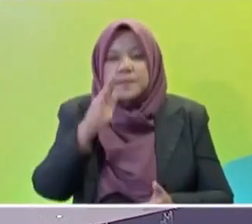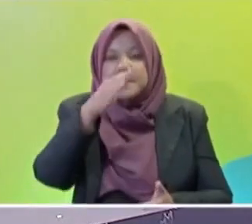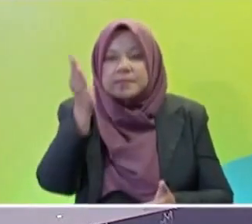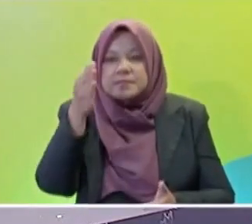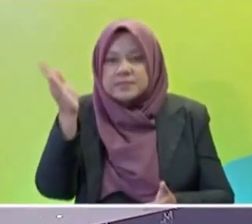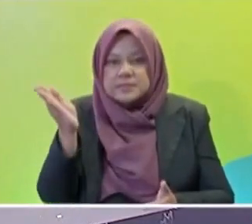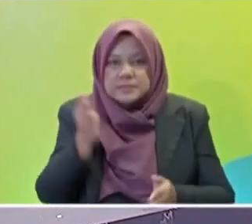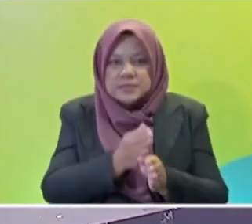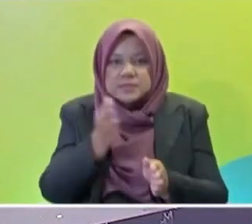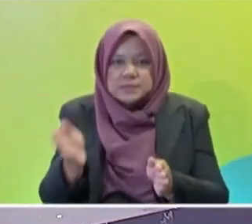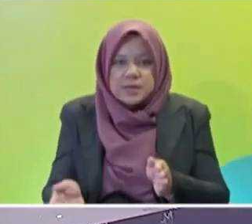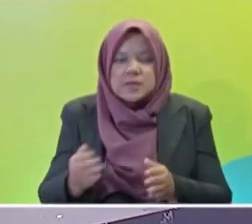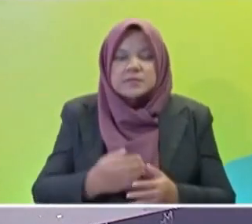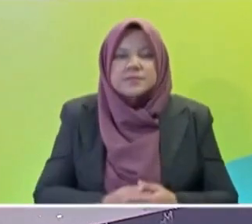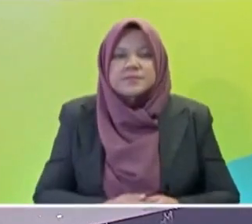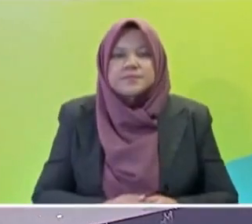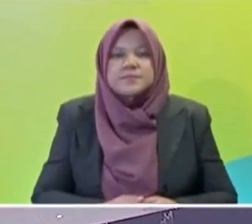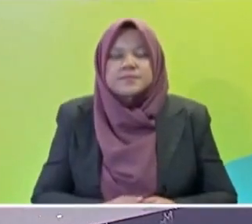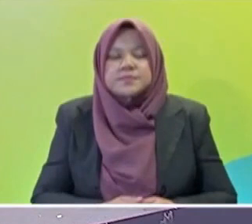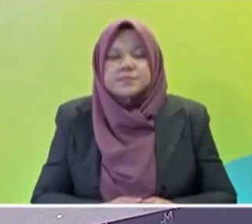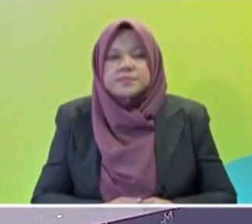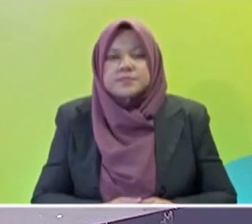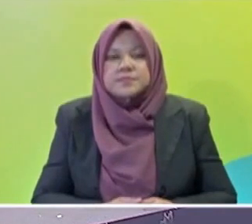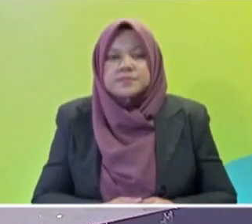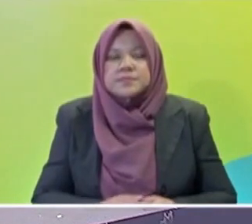berdekatan di antara satu sama lain kemudian